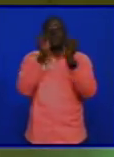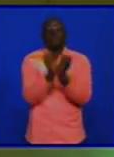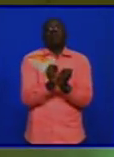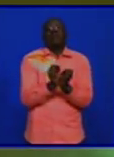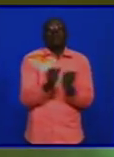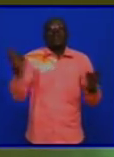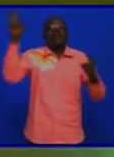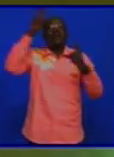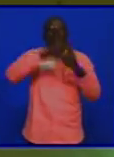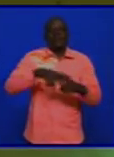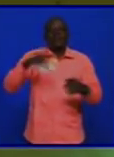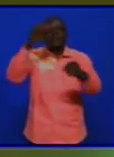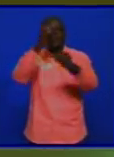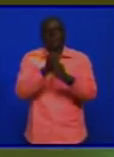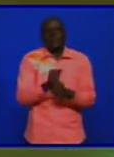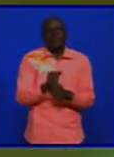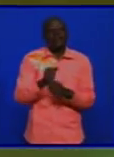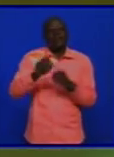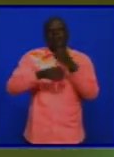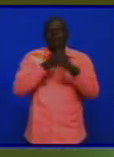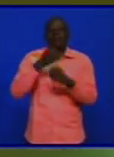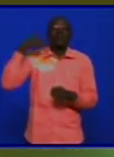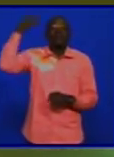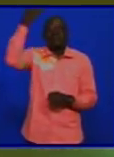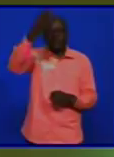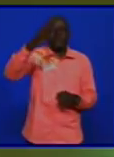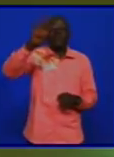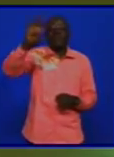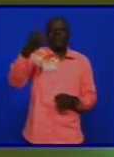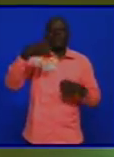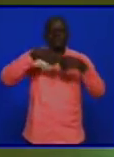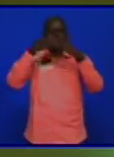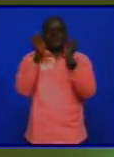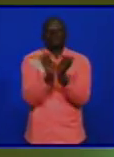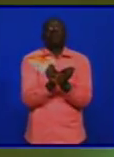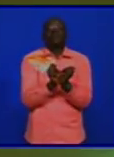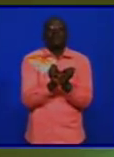a été pris à l'année prochaine pour la quatrième édition.